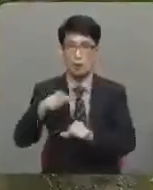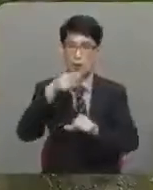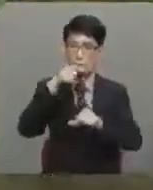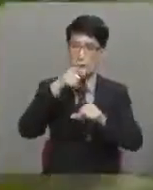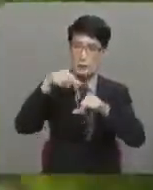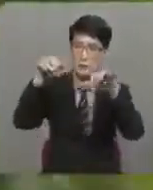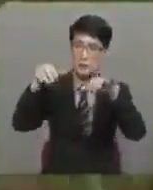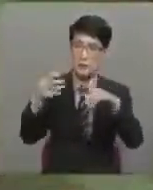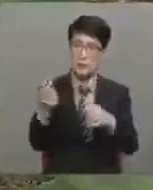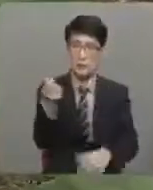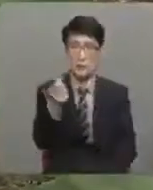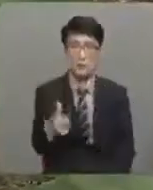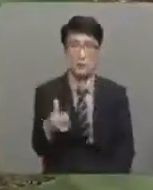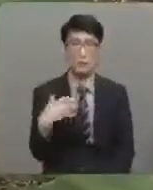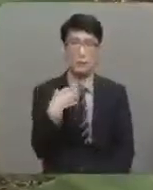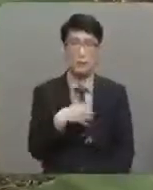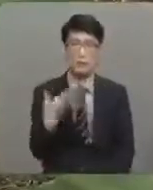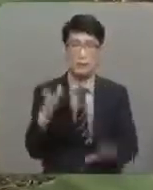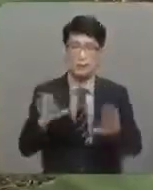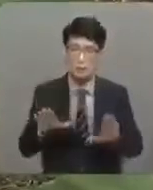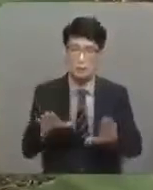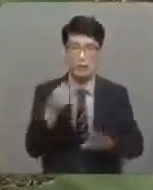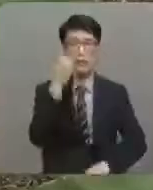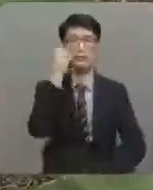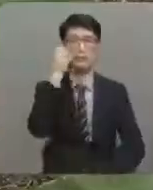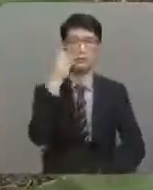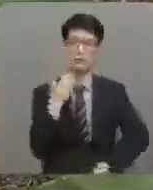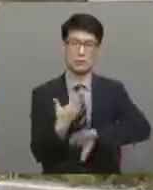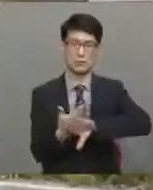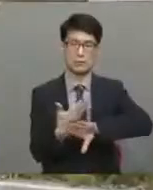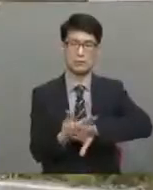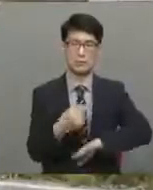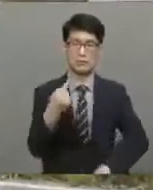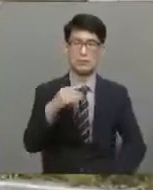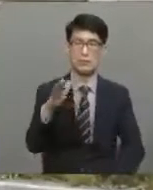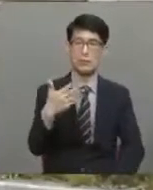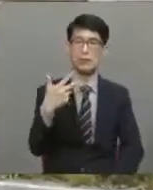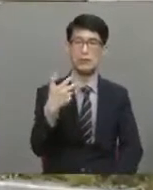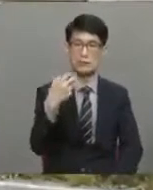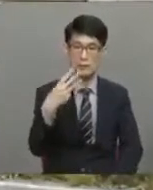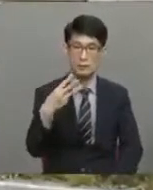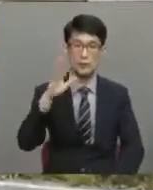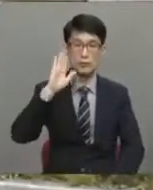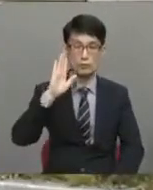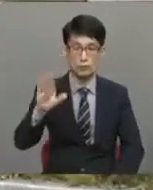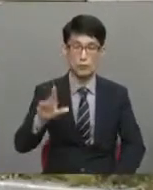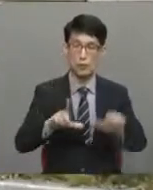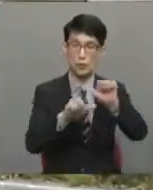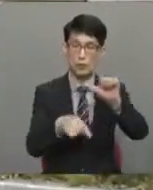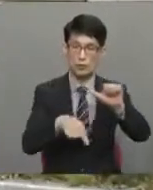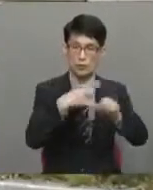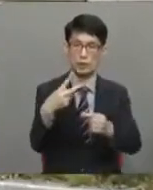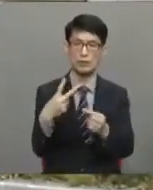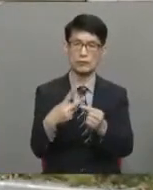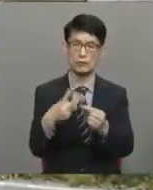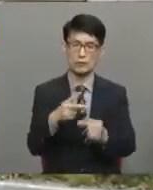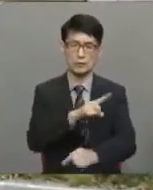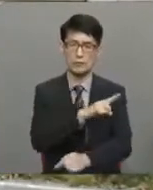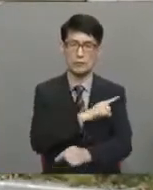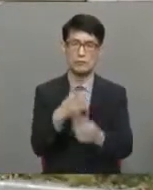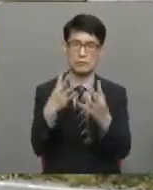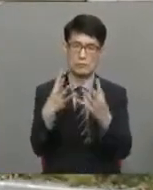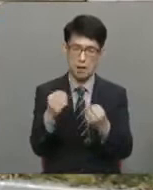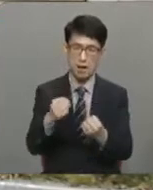적응 것과 비교하면 이례적인 날씨입니다 1973년 일에 5월 강수일 술 중 두 번째로 많은 기록입니다